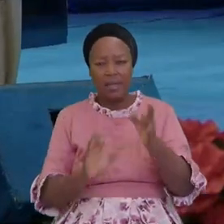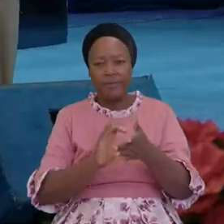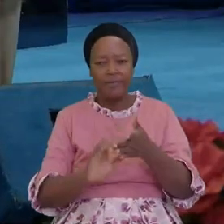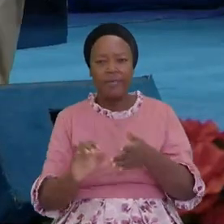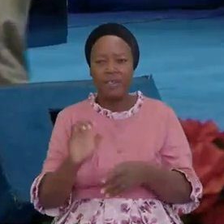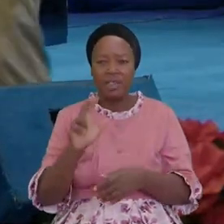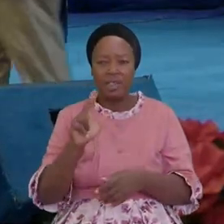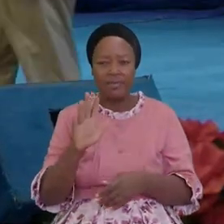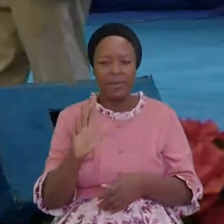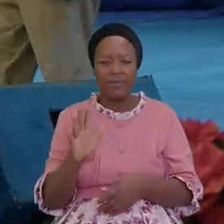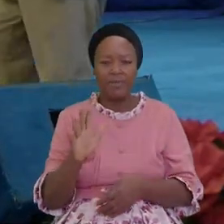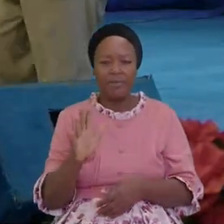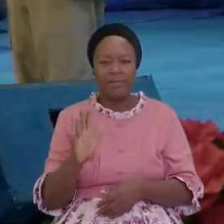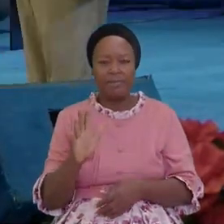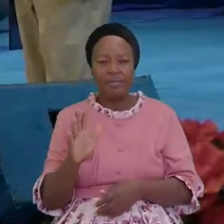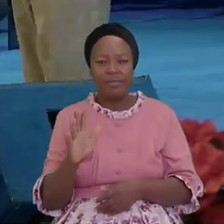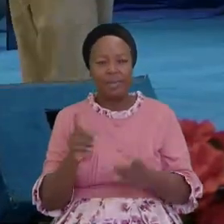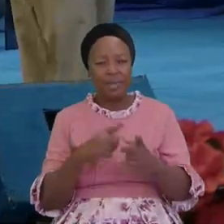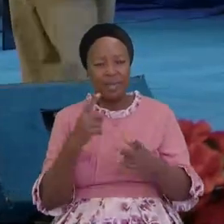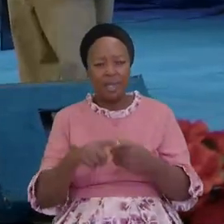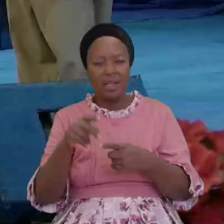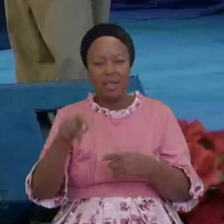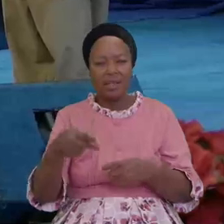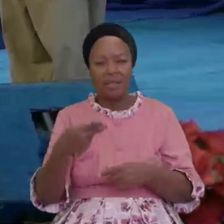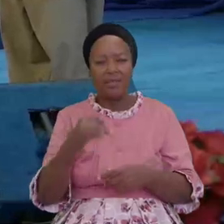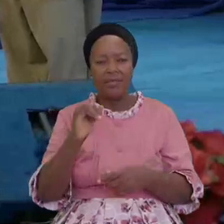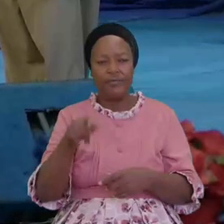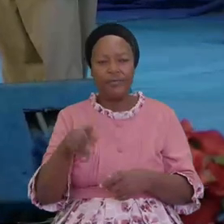Voyons Actes chapitre 8, verset 35.